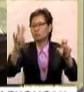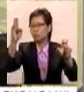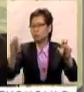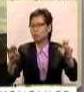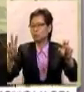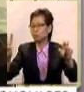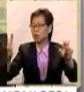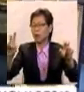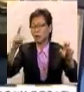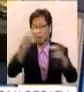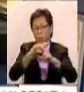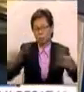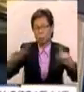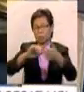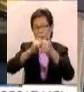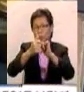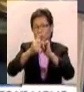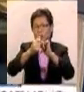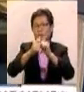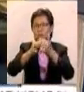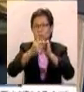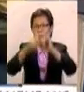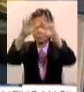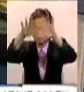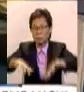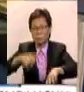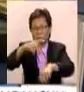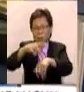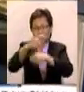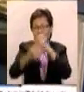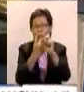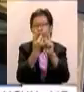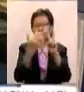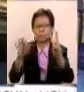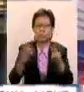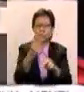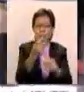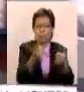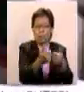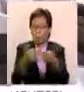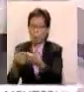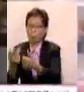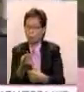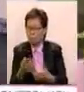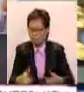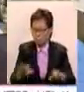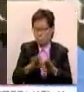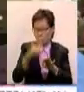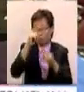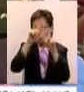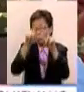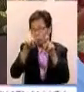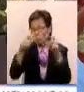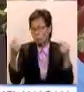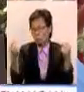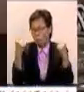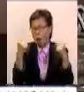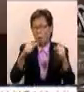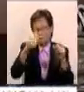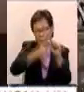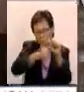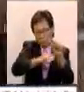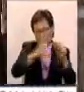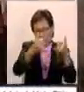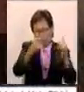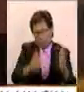sebagai persediaan ke Sukan C Filipina 2019. Dua kejohanan ini penting dalam menguji kemantapan setiap ahli pasukan